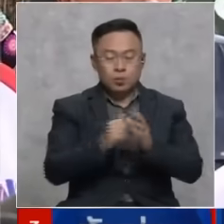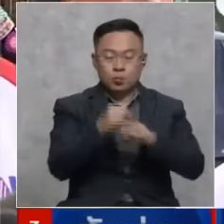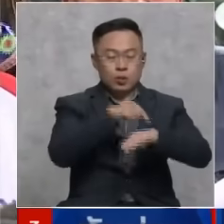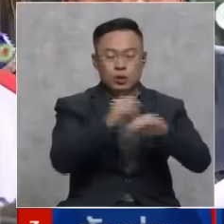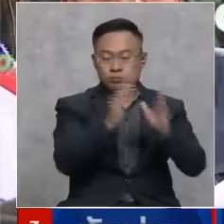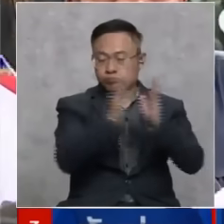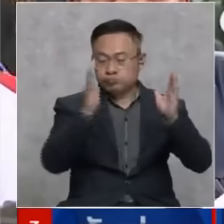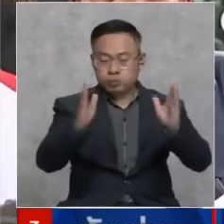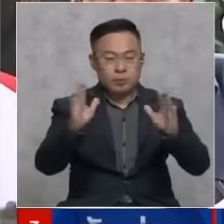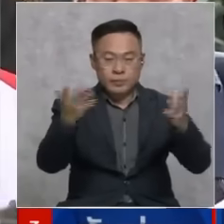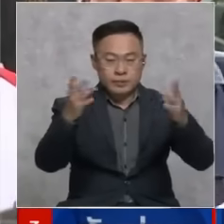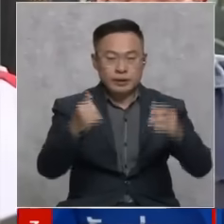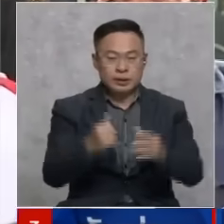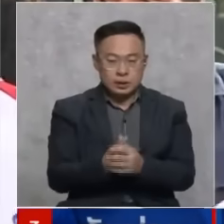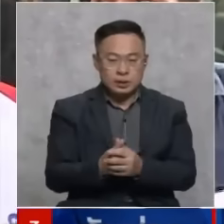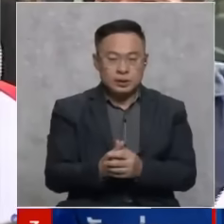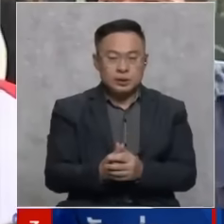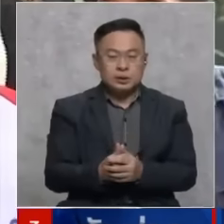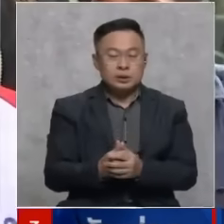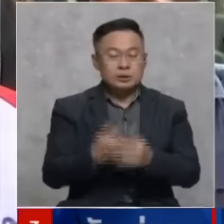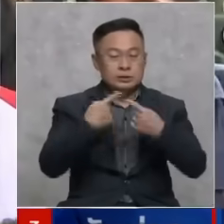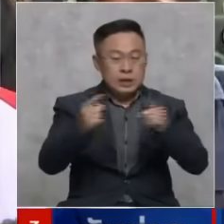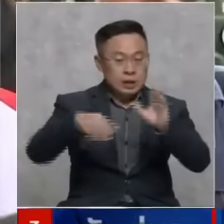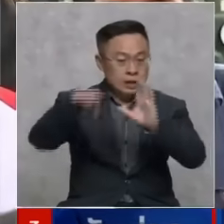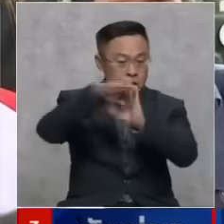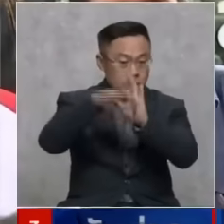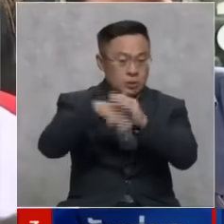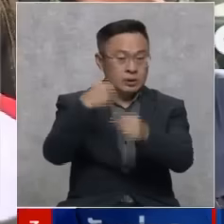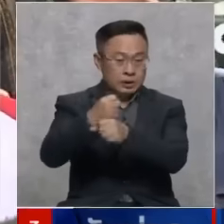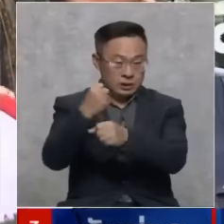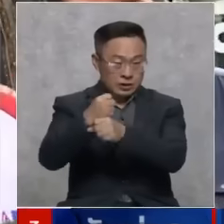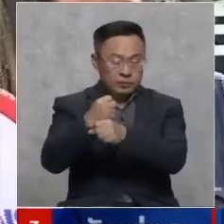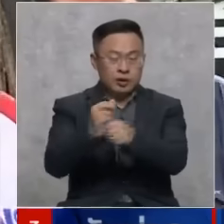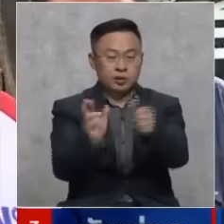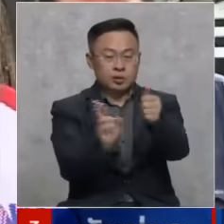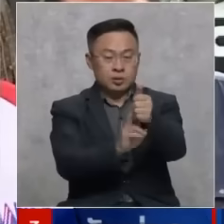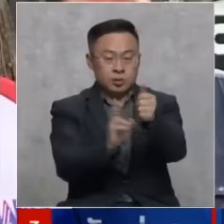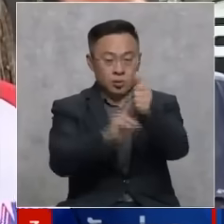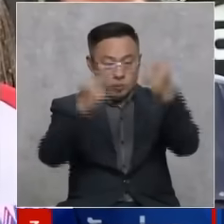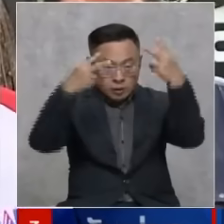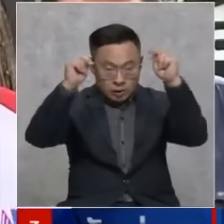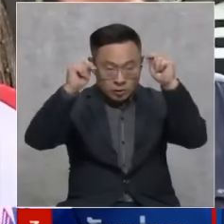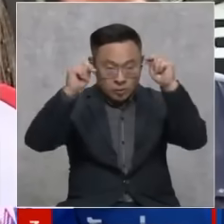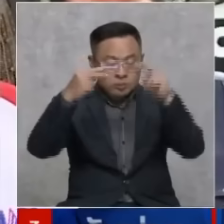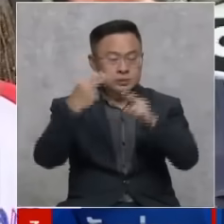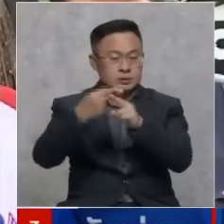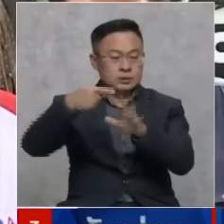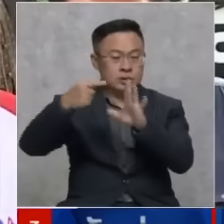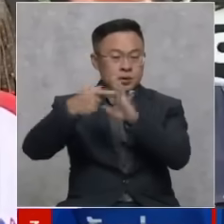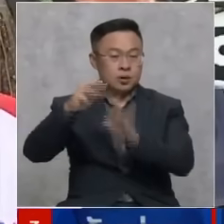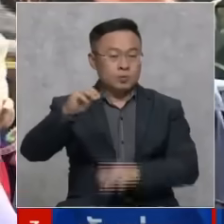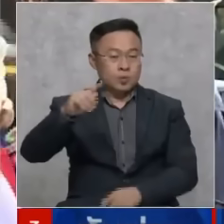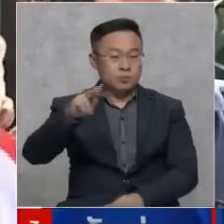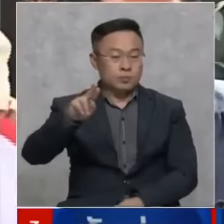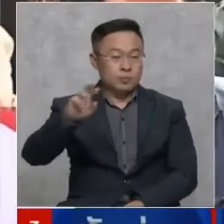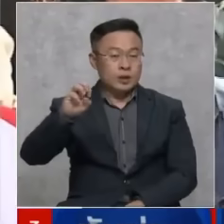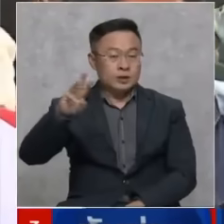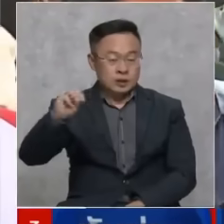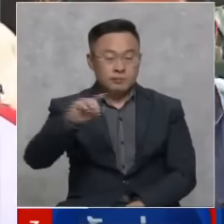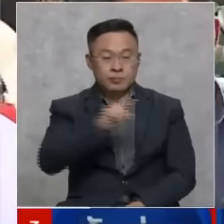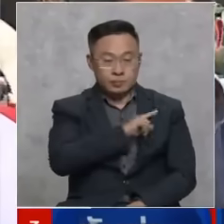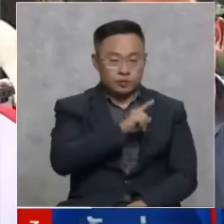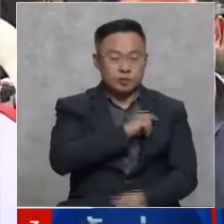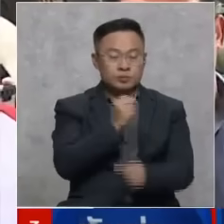ปฏิบัติเนี่ยท่านรองภูมิธรรมเองในฐานะที่เป็นผู้ดูแลเรื่องนี้เนี่ยเขาก็ไปตั้งคณะทำงานขึ้นมาพิจารณาว่าเขาจะเ